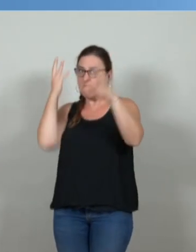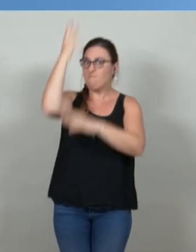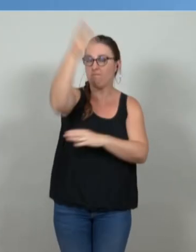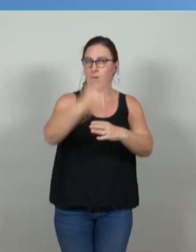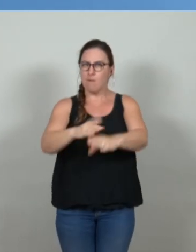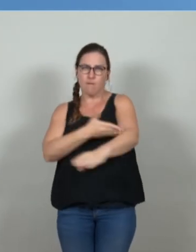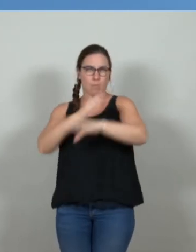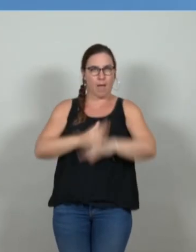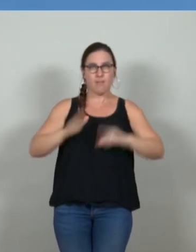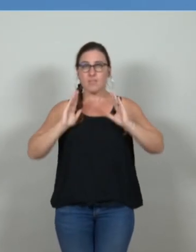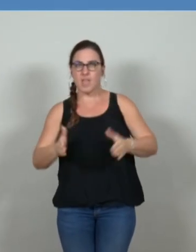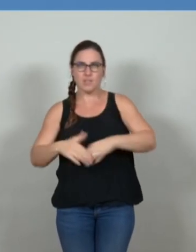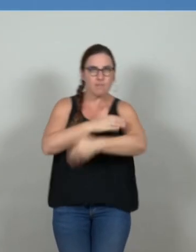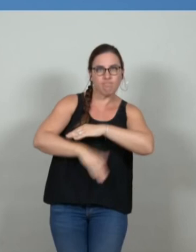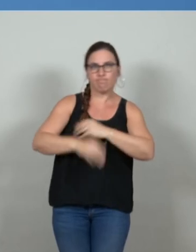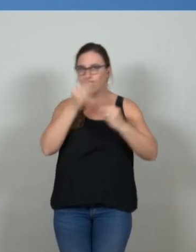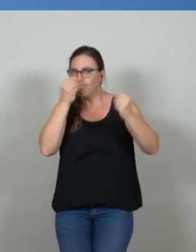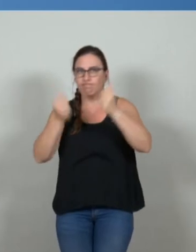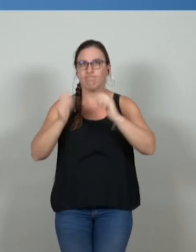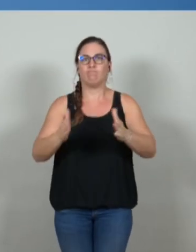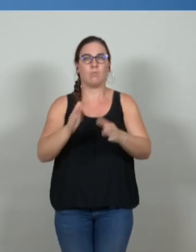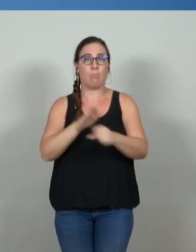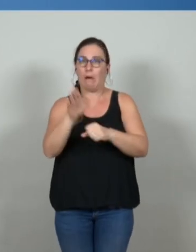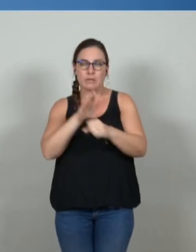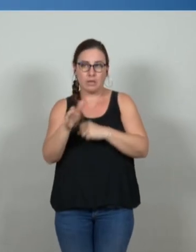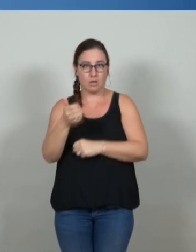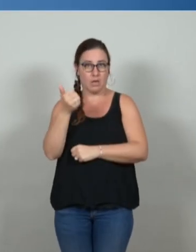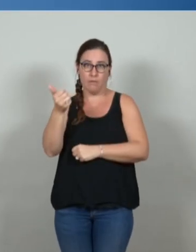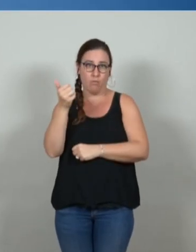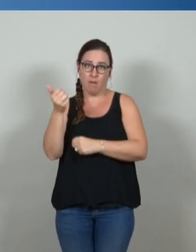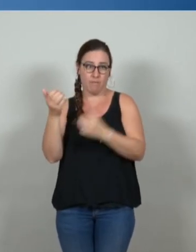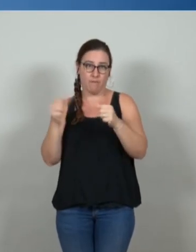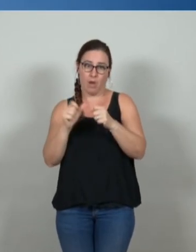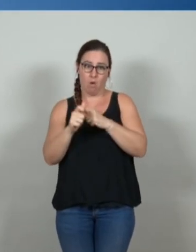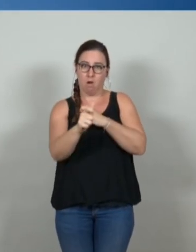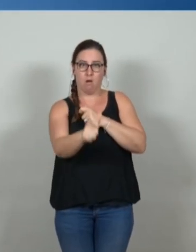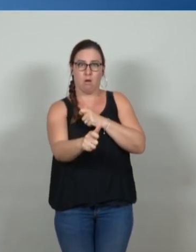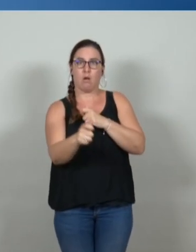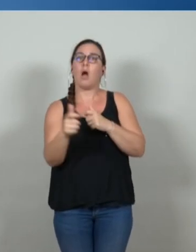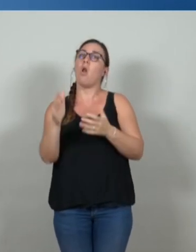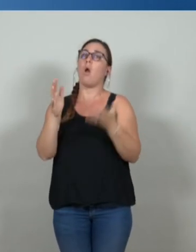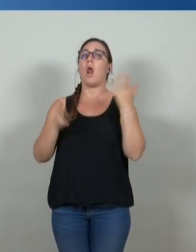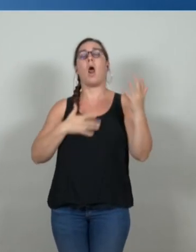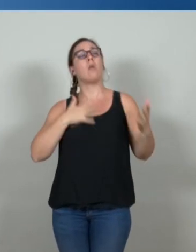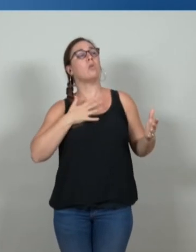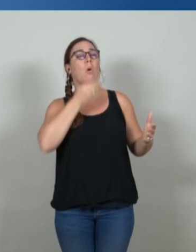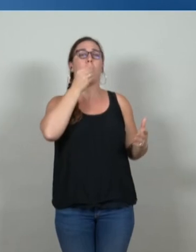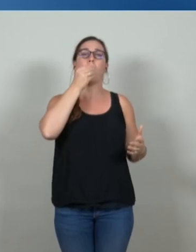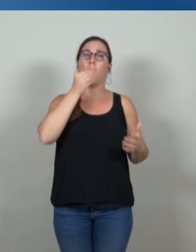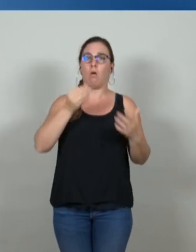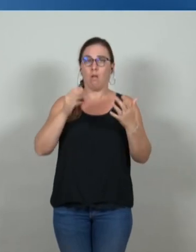de décisions et vous avez compromis gravement contrairement à ce que vous prétendez la marche vers